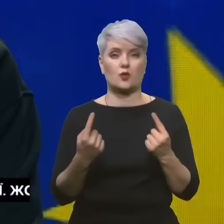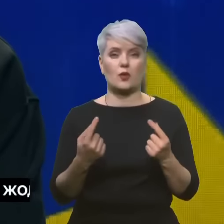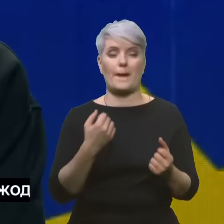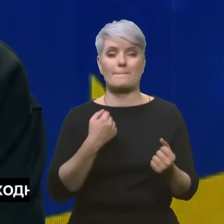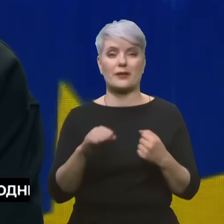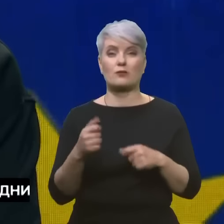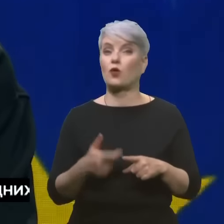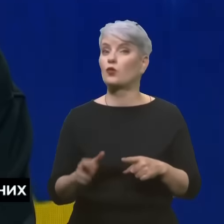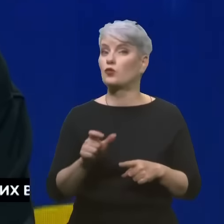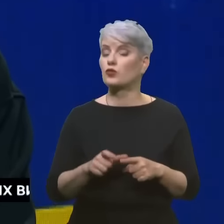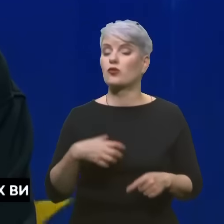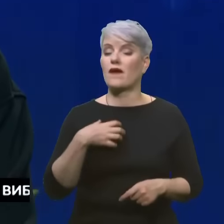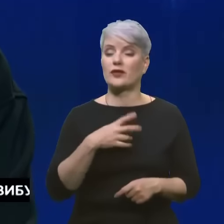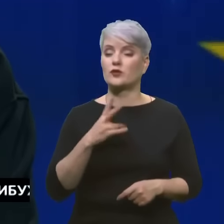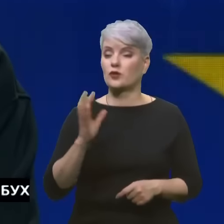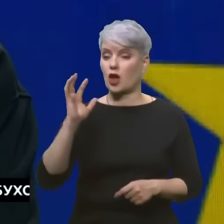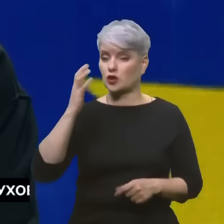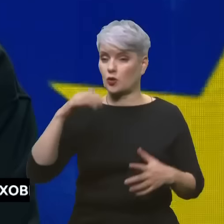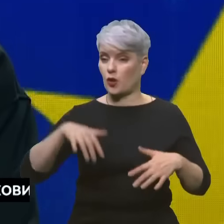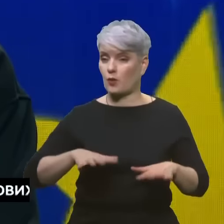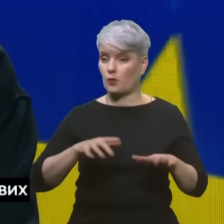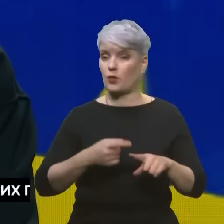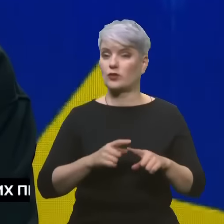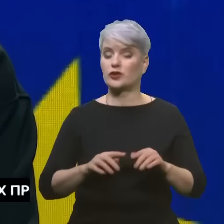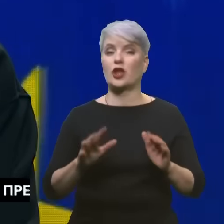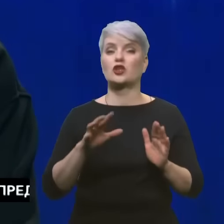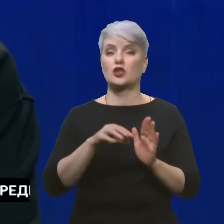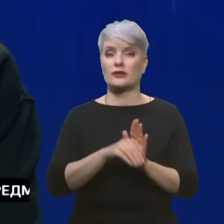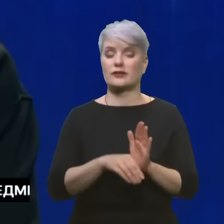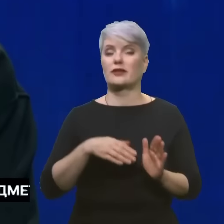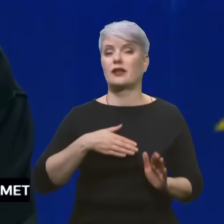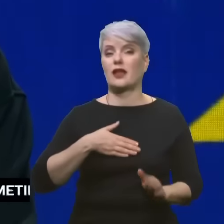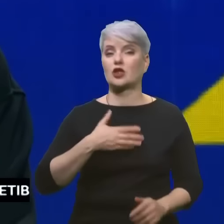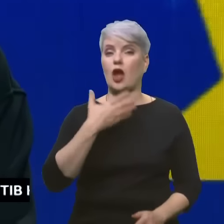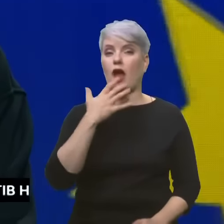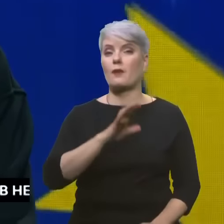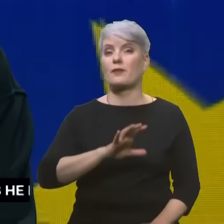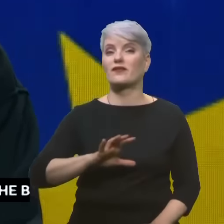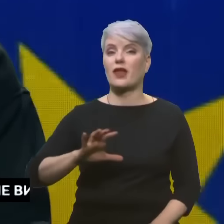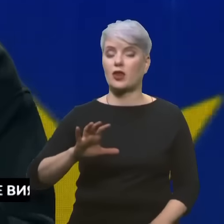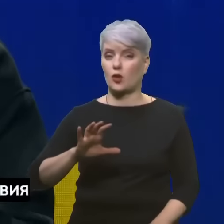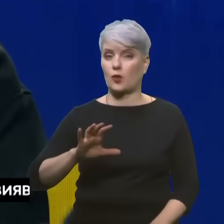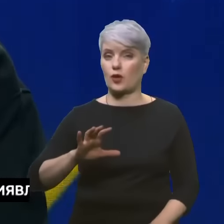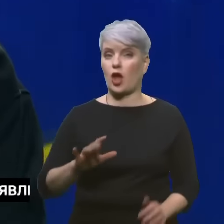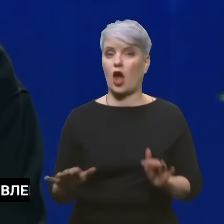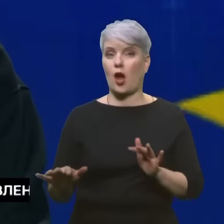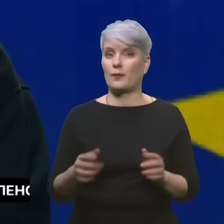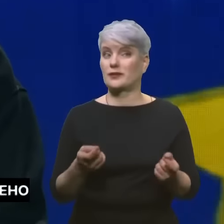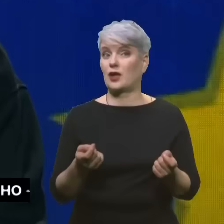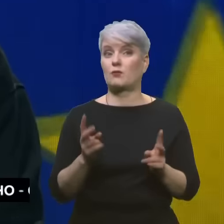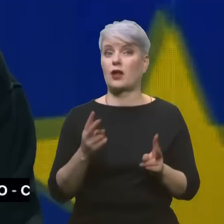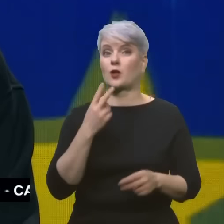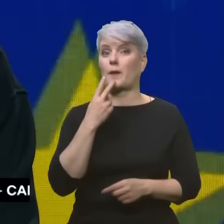на Чорному морі. Це частина нашої південної операції. І дійсно мало хто іноді бачить